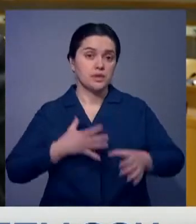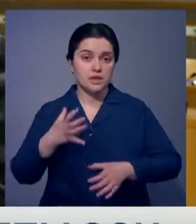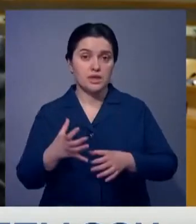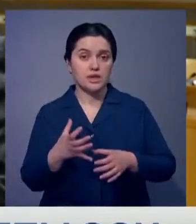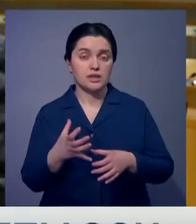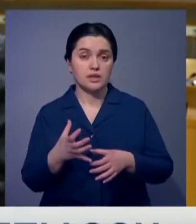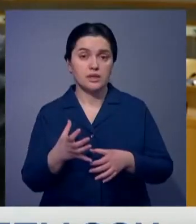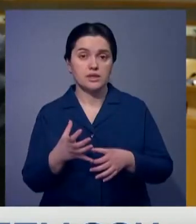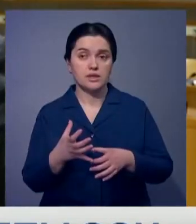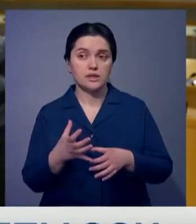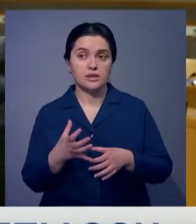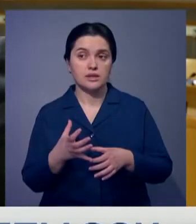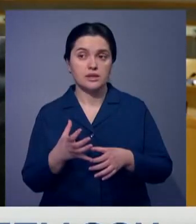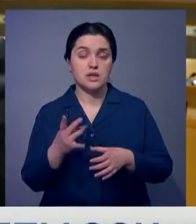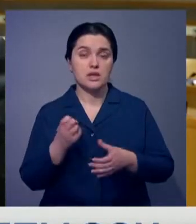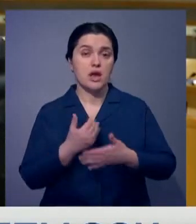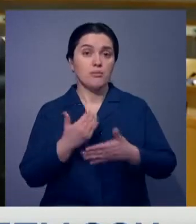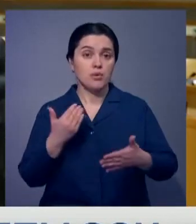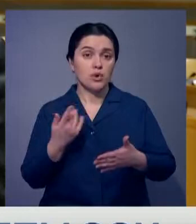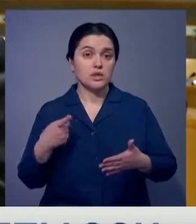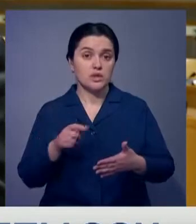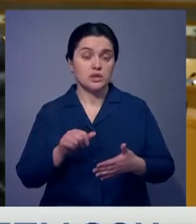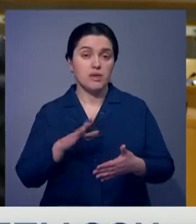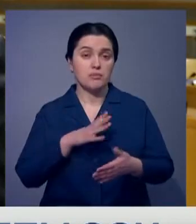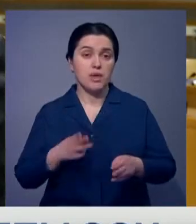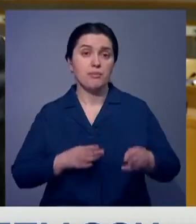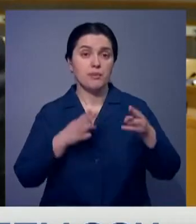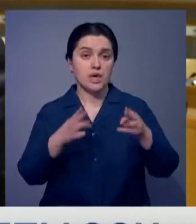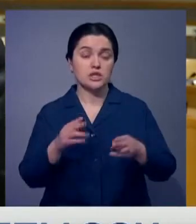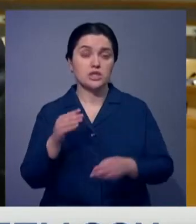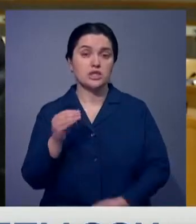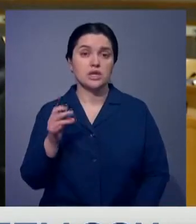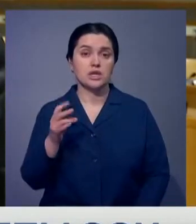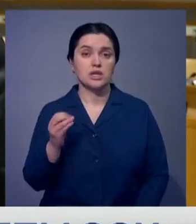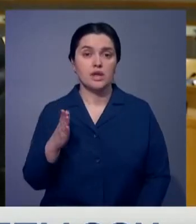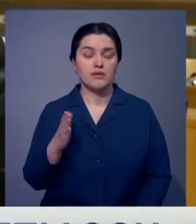Кроме того, вот на прошлой неделе состоялась поездка в Женеву, где